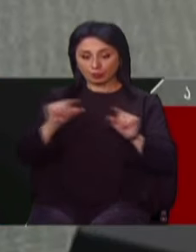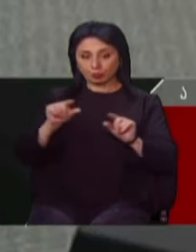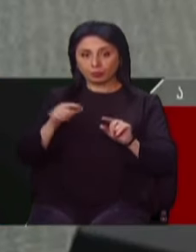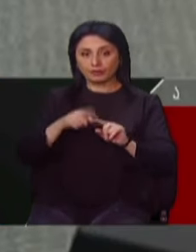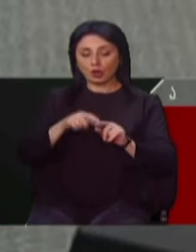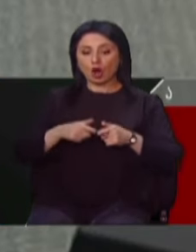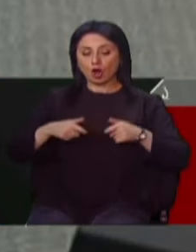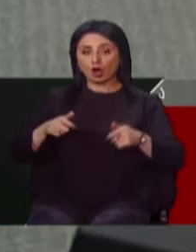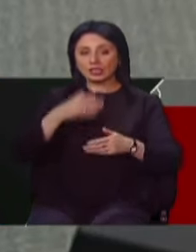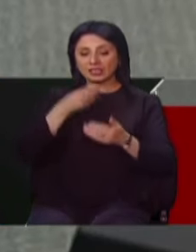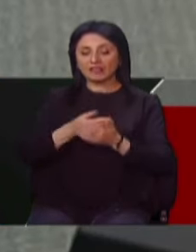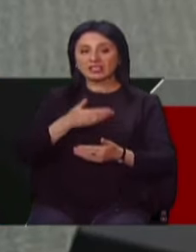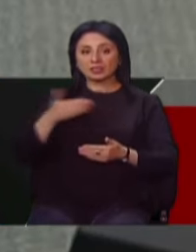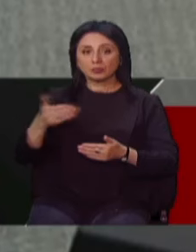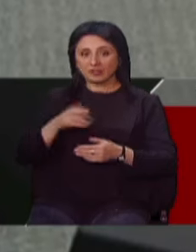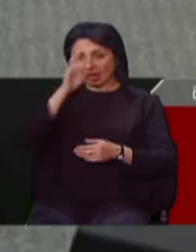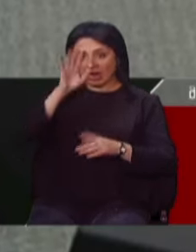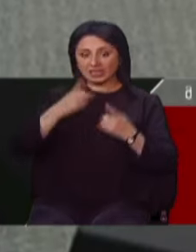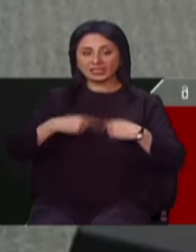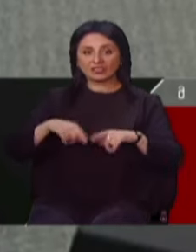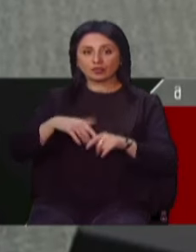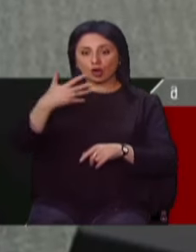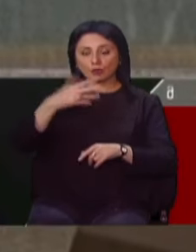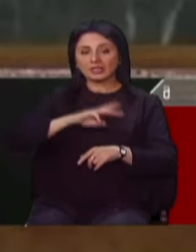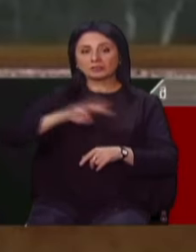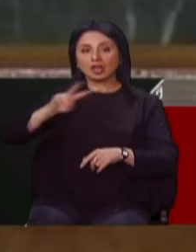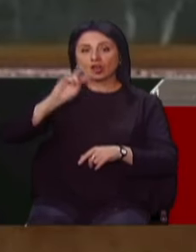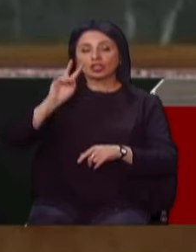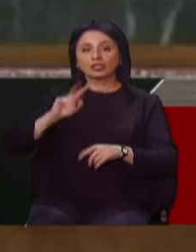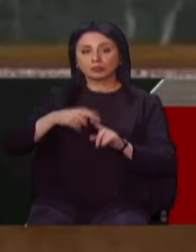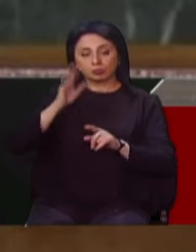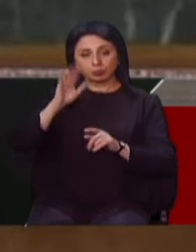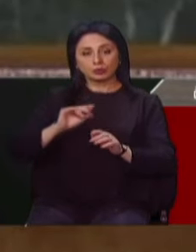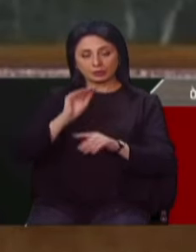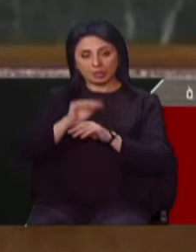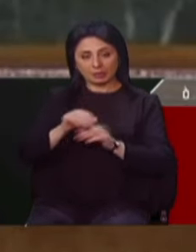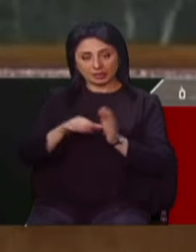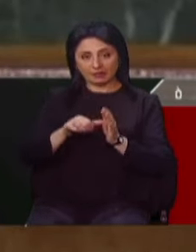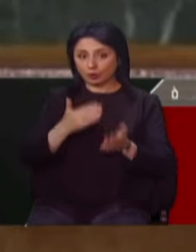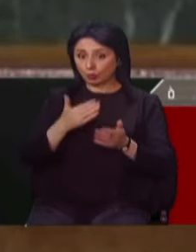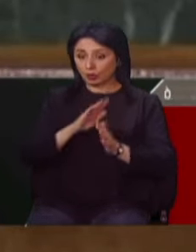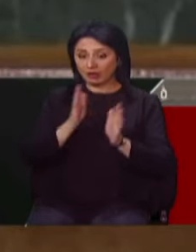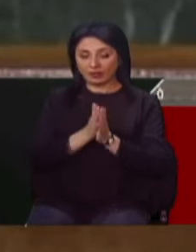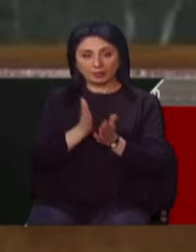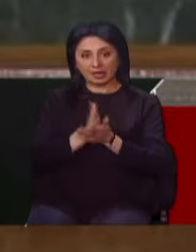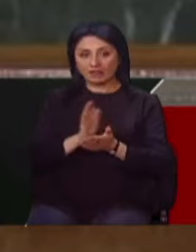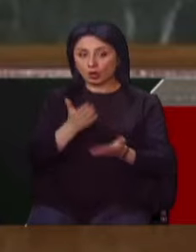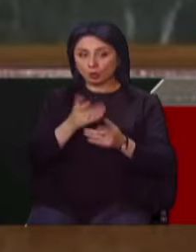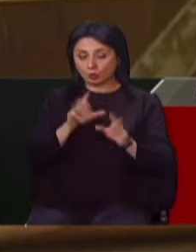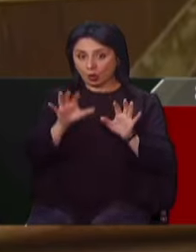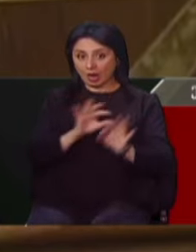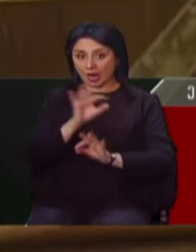გაპირებებს კონგრესმენმა თავის მხრივ NGO-ებისთვის 50 მილიონიანი დახმარება დაამატეს. თუმცა ეს ყველაფერი არ არის. თუ